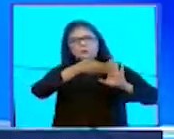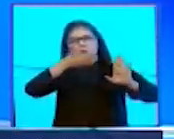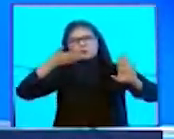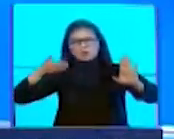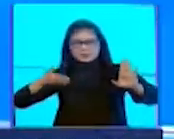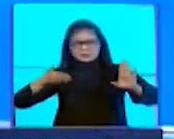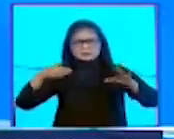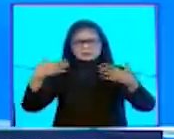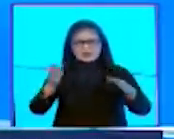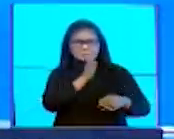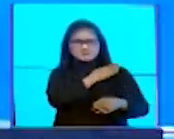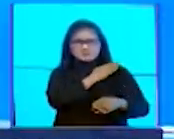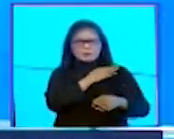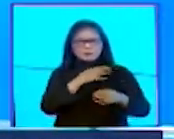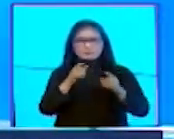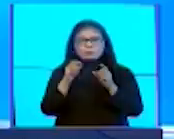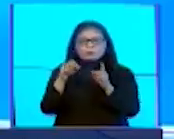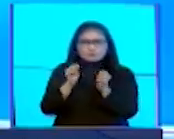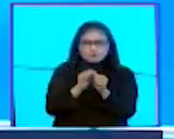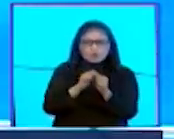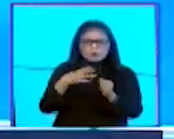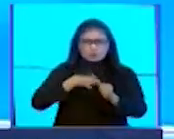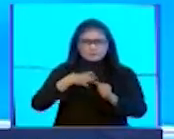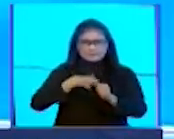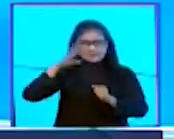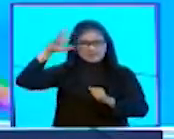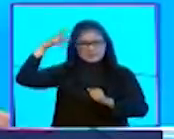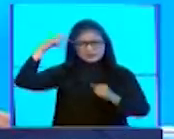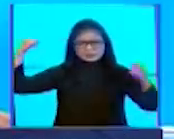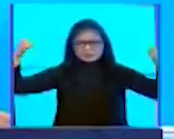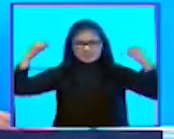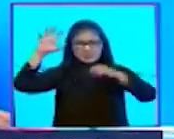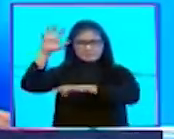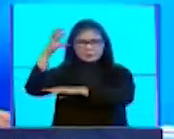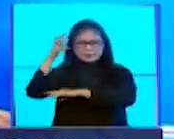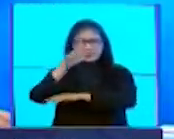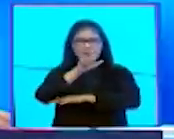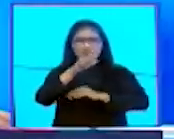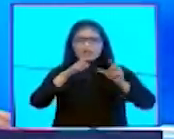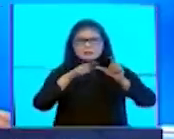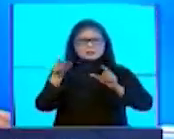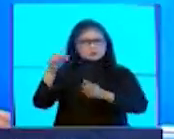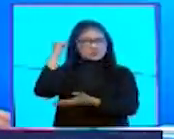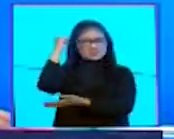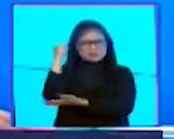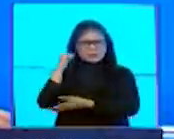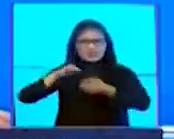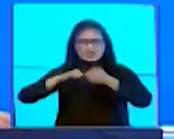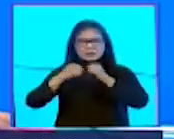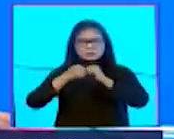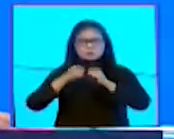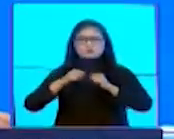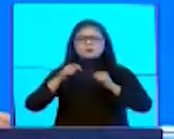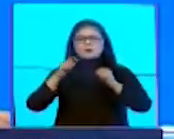pejabat pembuat komitmen di Dinkes Banten berinisial LS ditetapkan sebagai tersangka kasus pengadaan masker yang merugikan negara